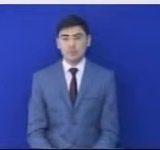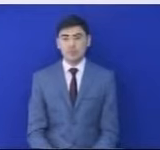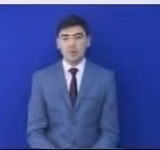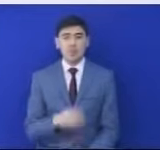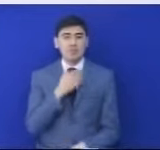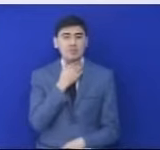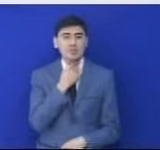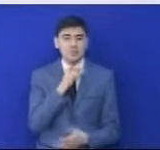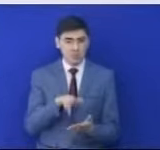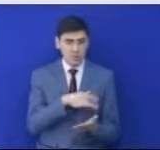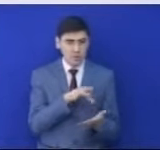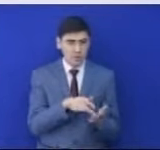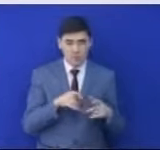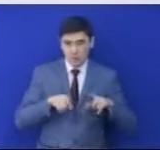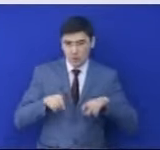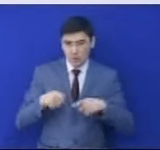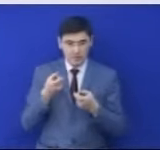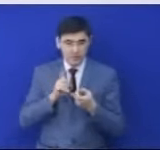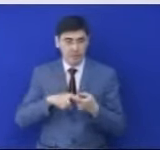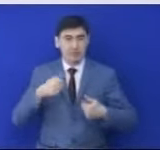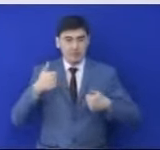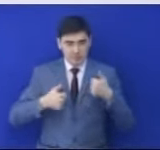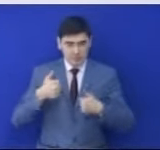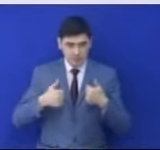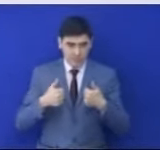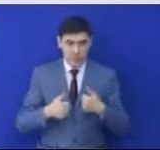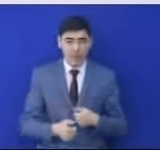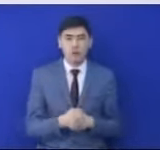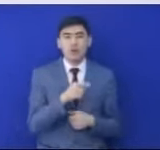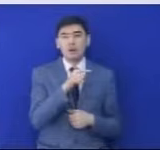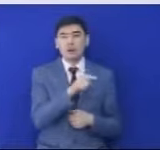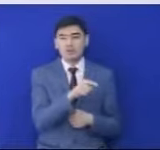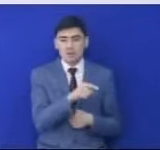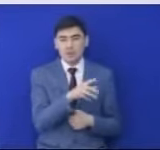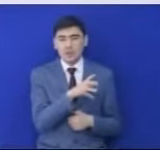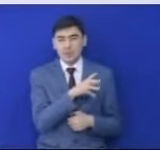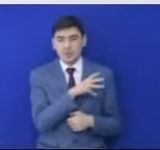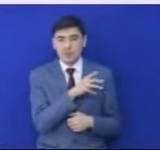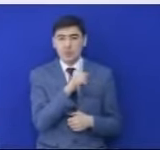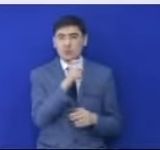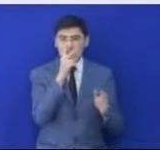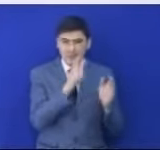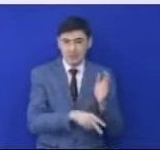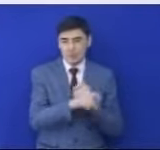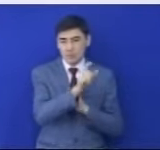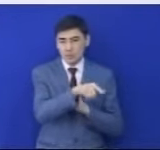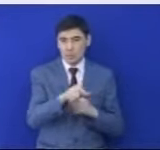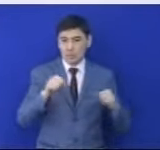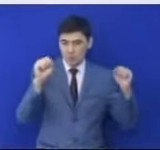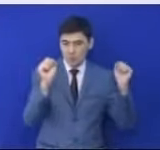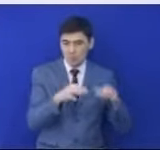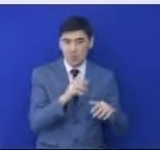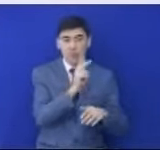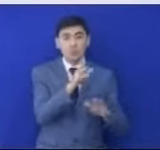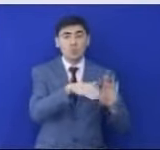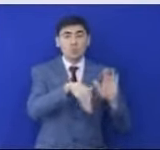Семейде жеңіл атлетикадан қалалық біріншілік мәресіне жетті. Турнирге 13 пен 18 жас аралығындағы 170 спортшы қатысты. Жарыстан үздік